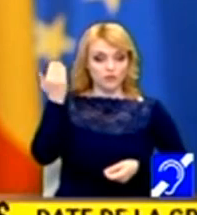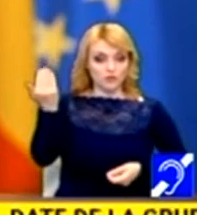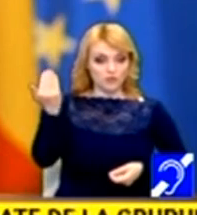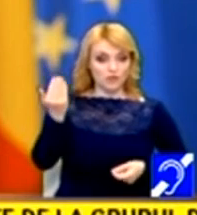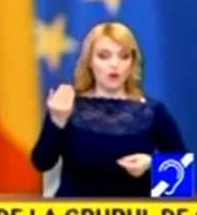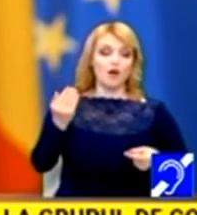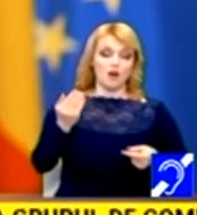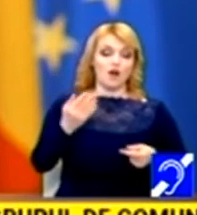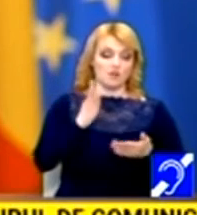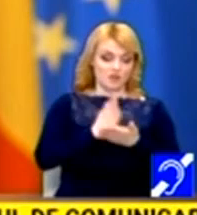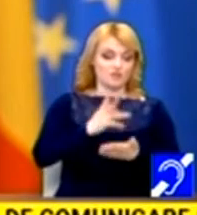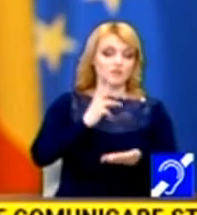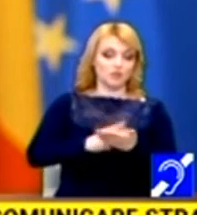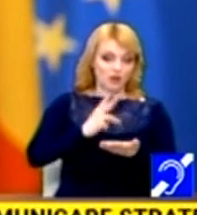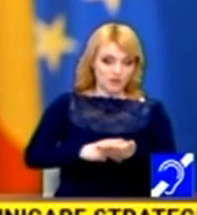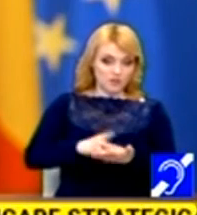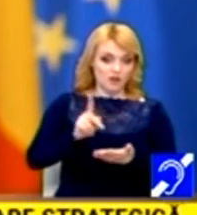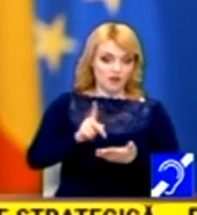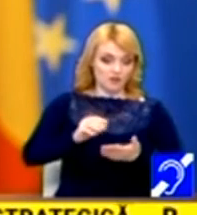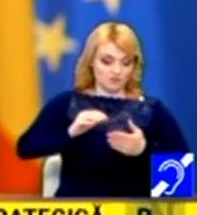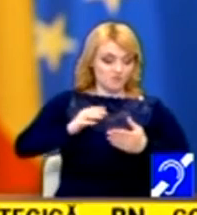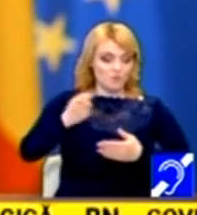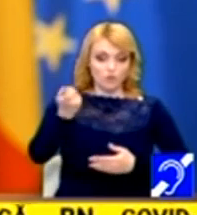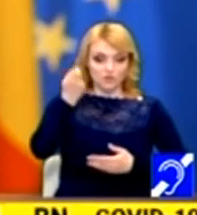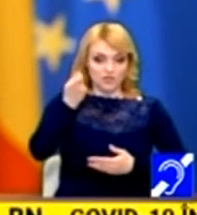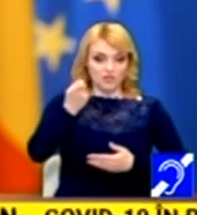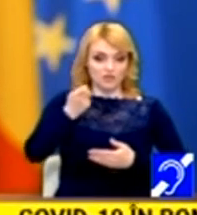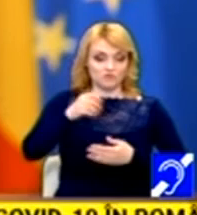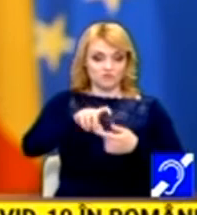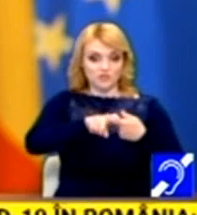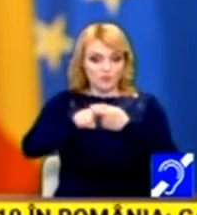o confirmă numărul redus de infectări și de decese.